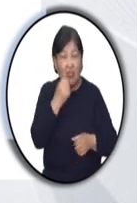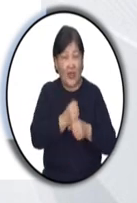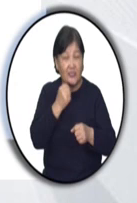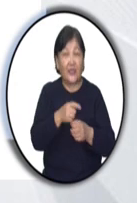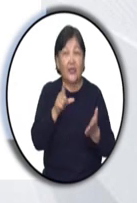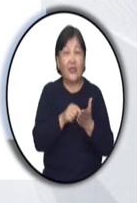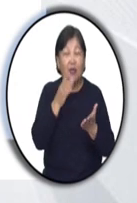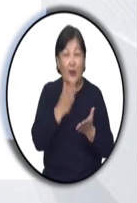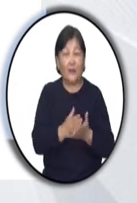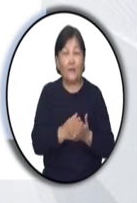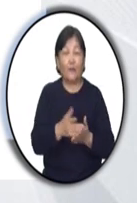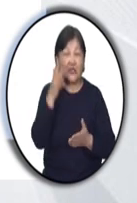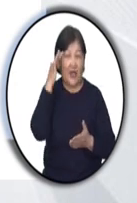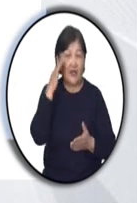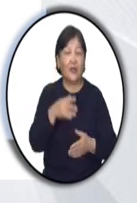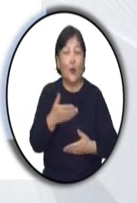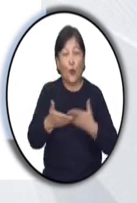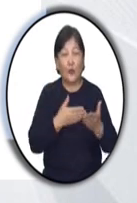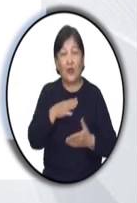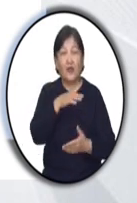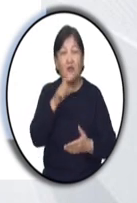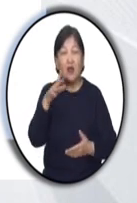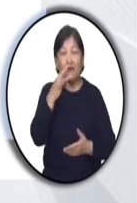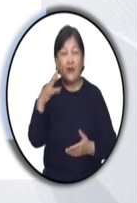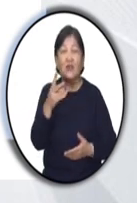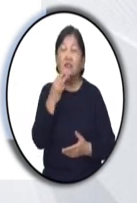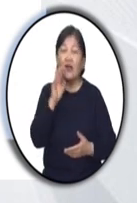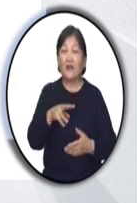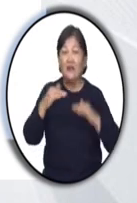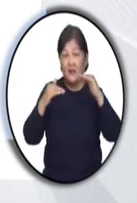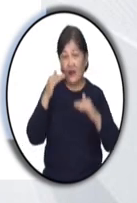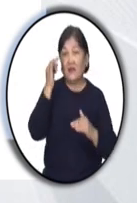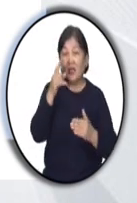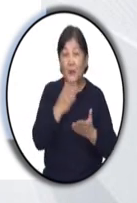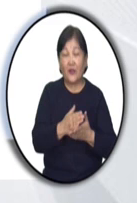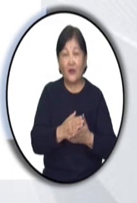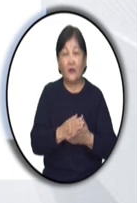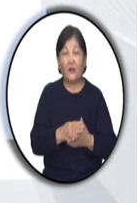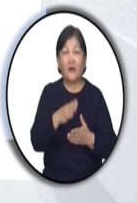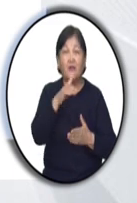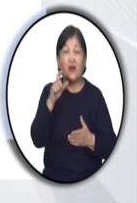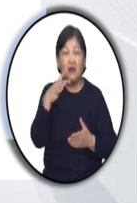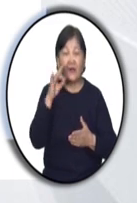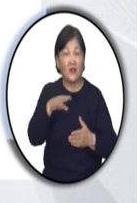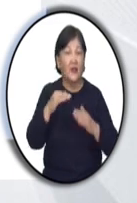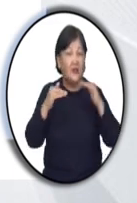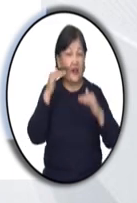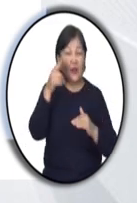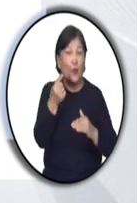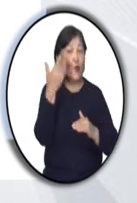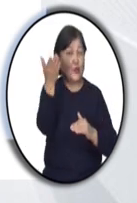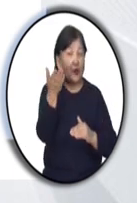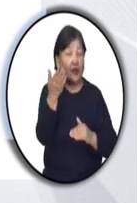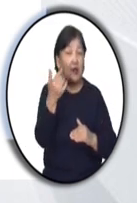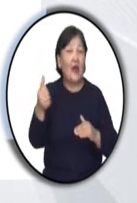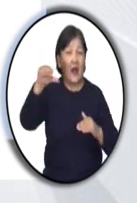хичээж ажиллах хэрэгтэй болно. За гадаад худалдааны тээврийн зардлыг бууруул. Манайх бол гадаад худалдаан дээр тээврийн зардал дээр маш их одоо